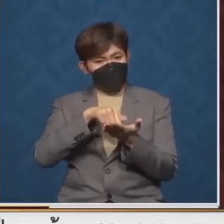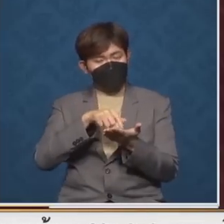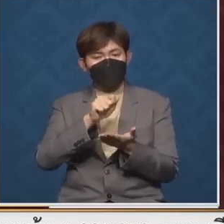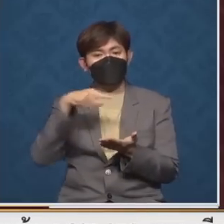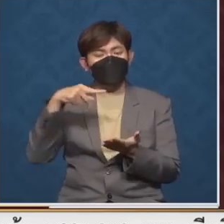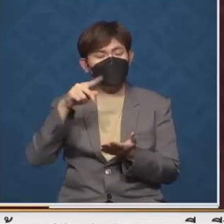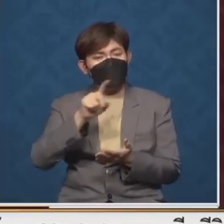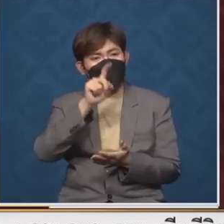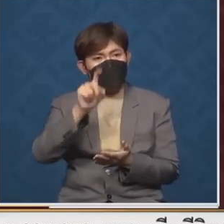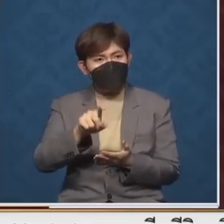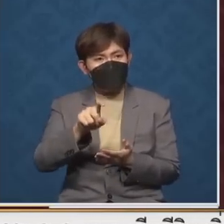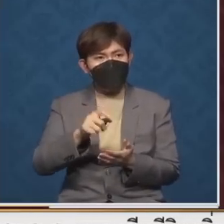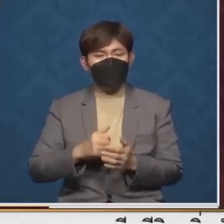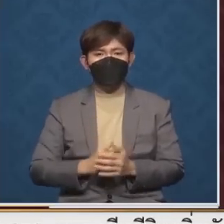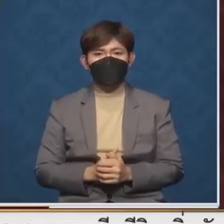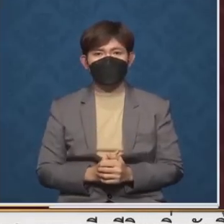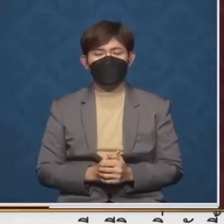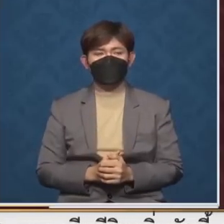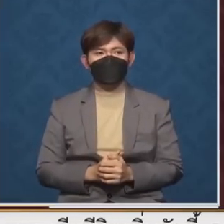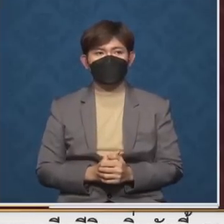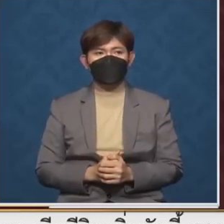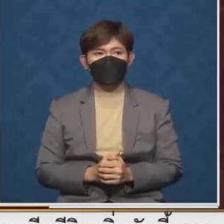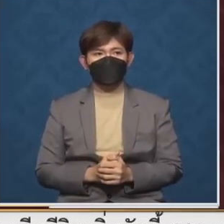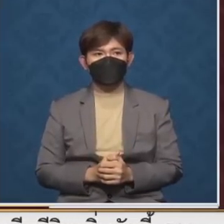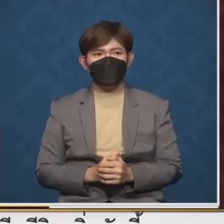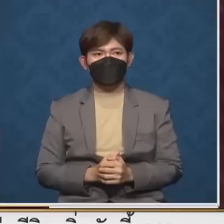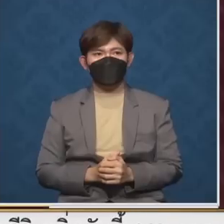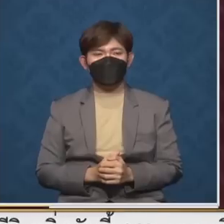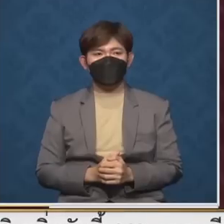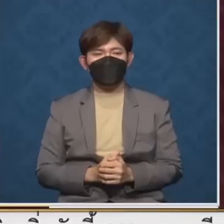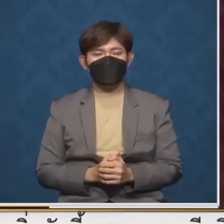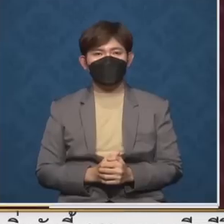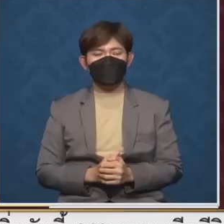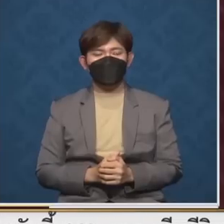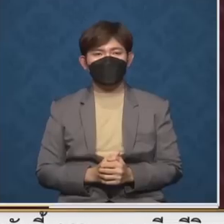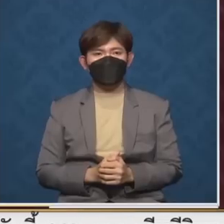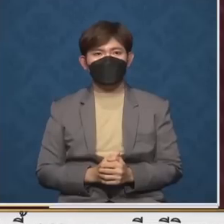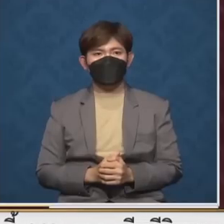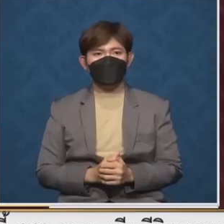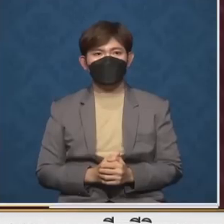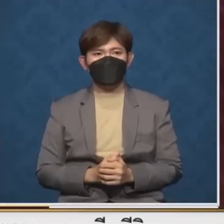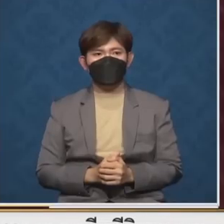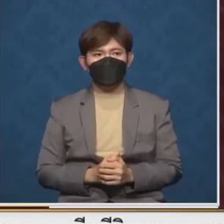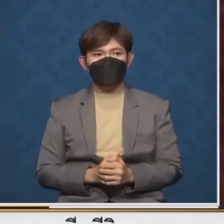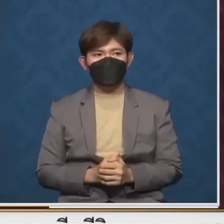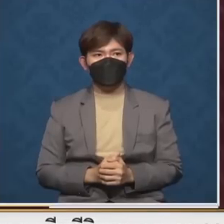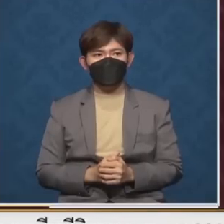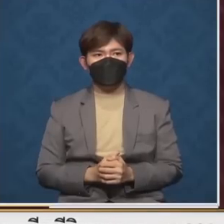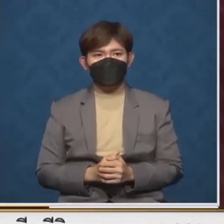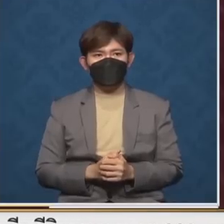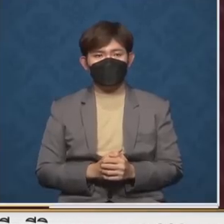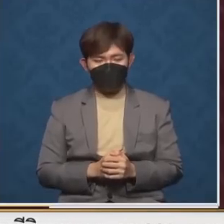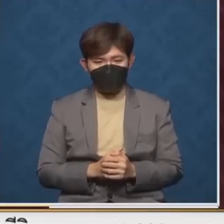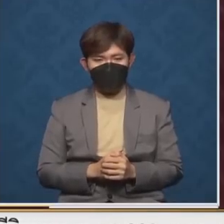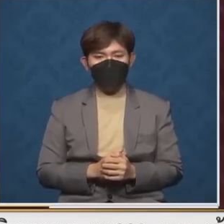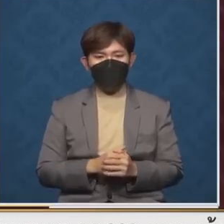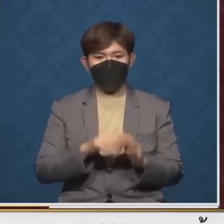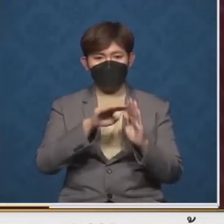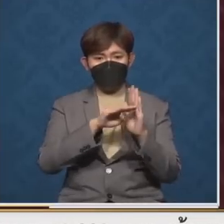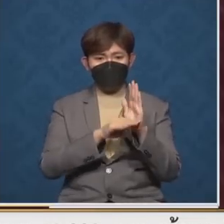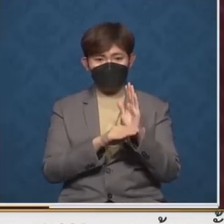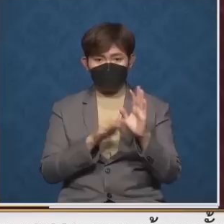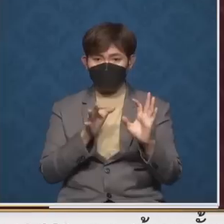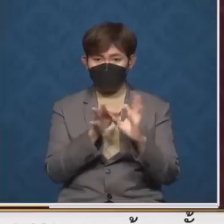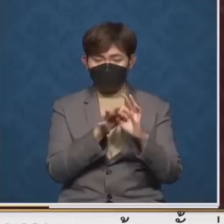ับเรื่อง lockdown มานไปเกี่วกัเรื่องพรกอรชุกเฉิน